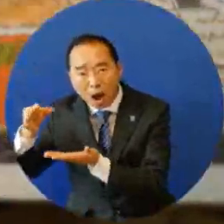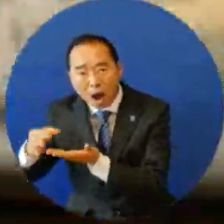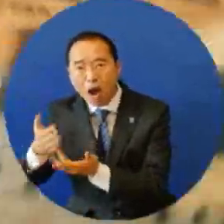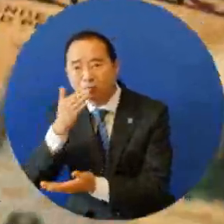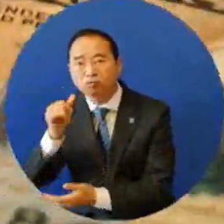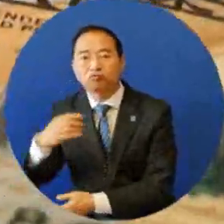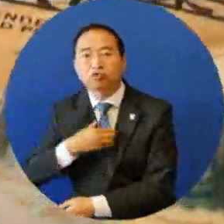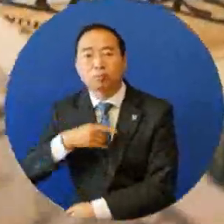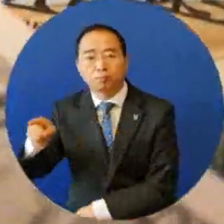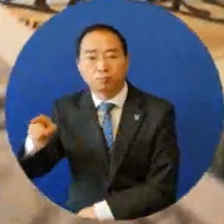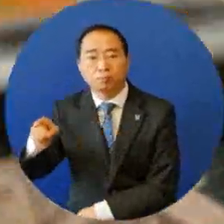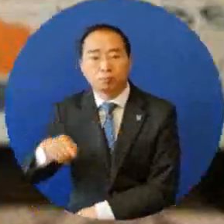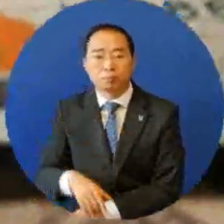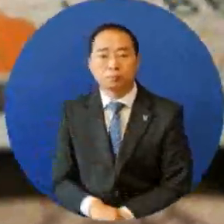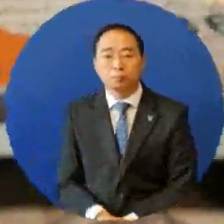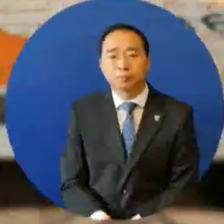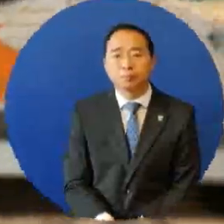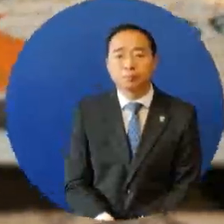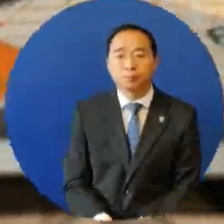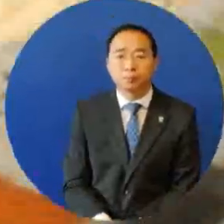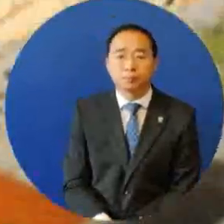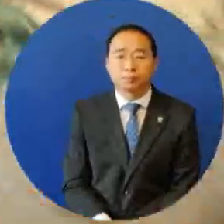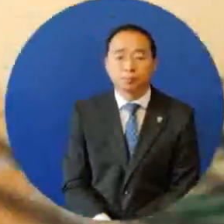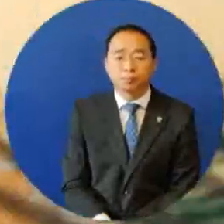몰고 올 수 있는 위험 요인이라고 보는 거죠.